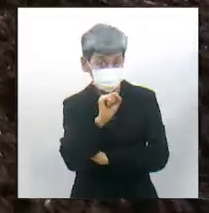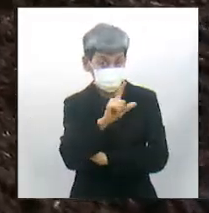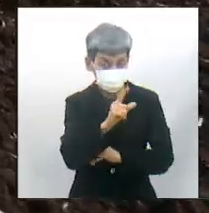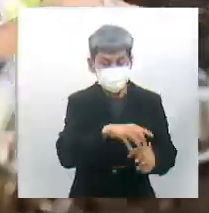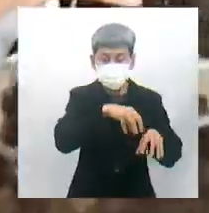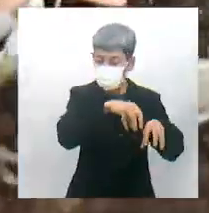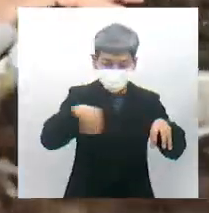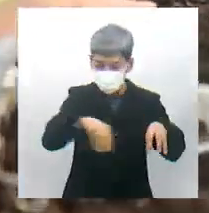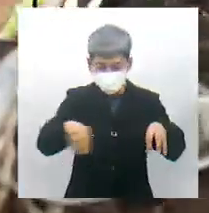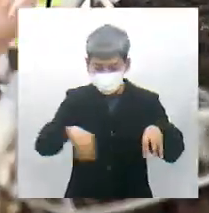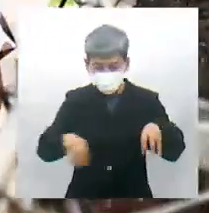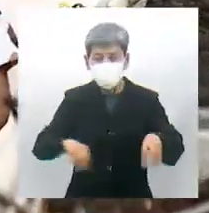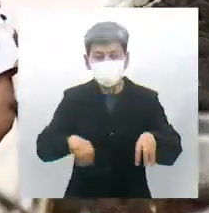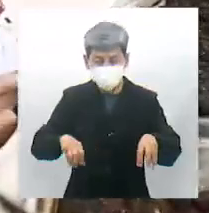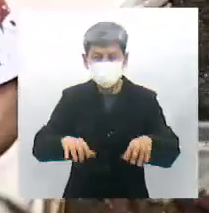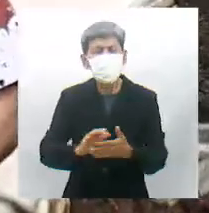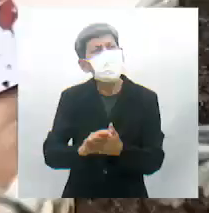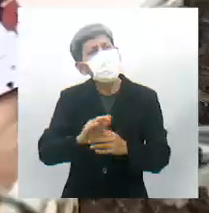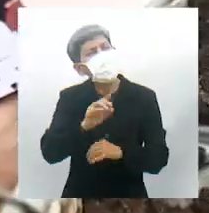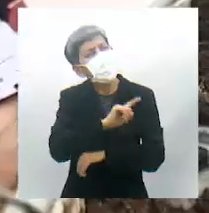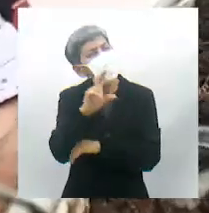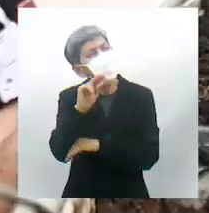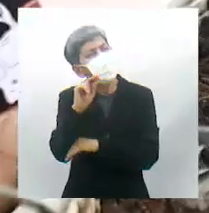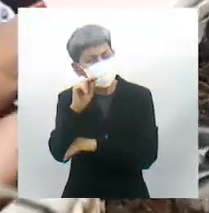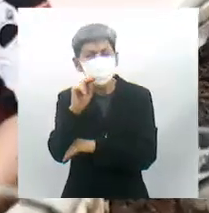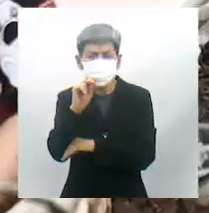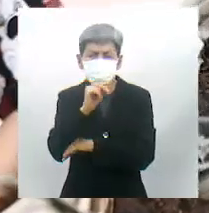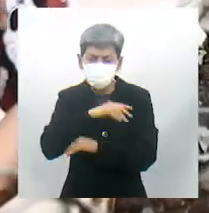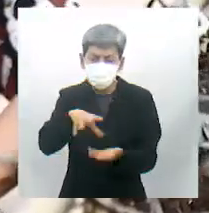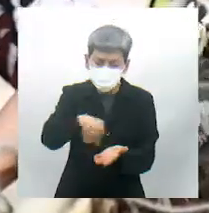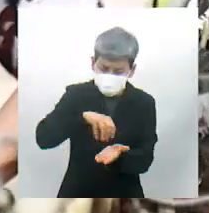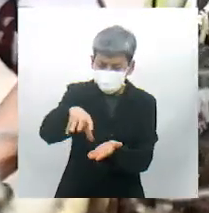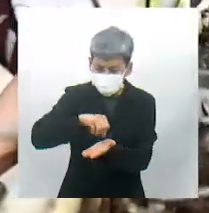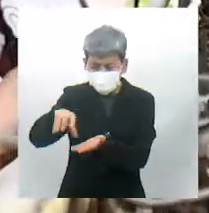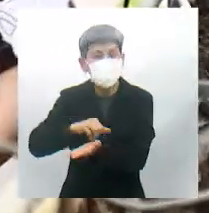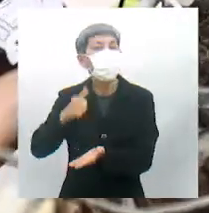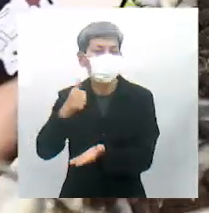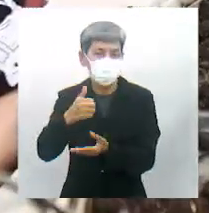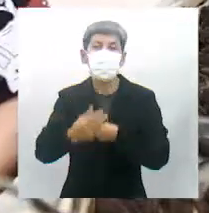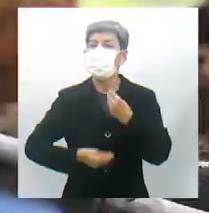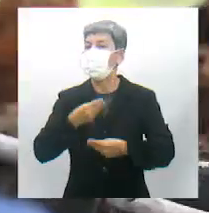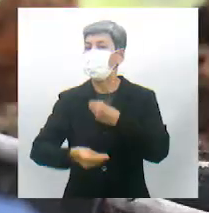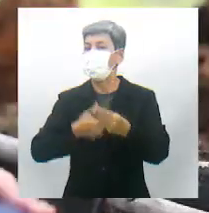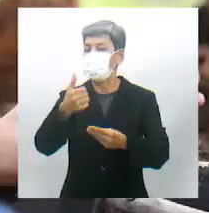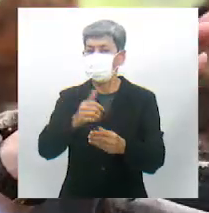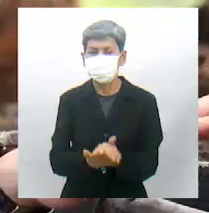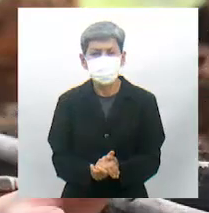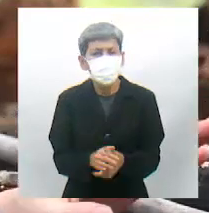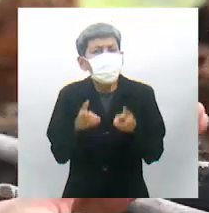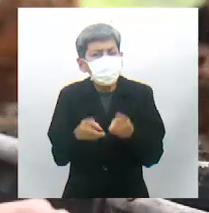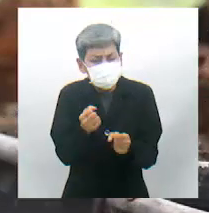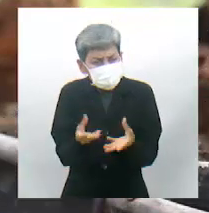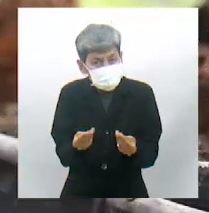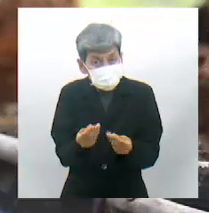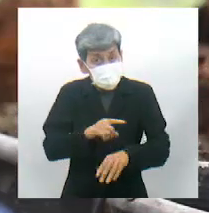ามาลงแปลงเลยครับเหลือนั่นก็ประมาณ30กว่าวันก็เริ่มเก็บขายได้ แล้วแต่ขั้นตอนในการเตรียมดิน